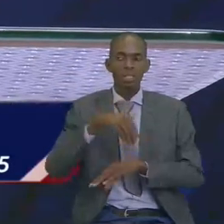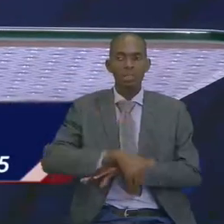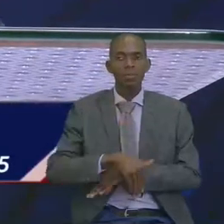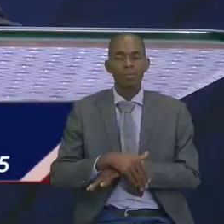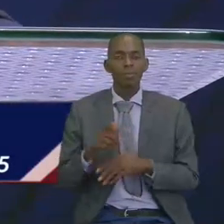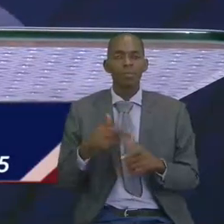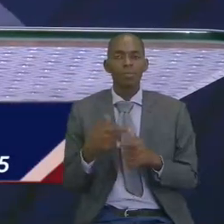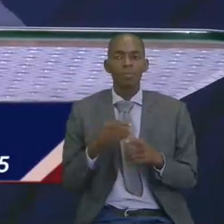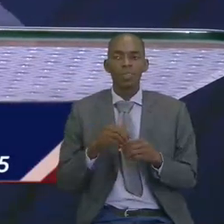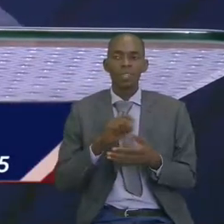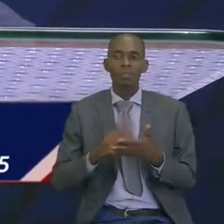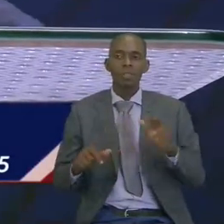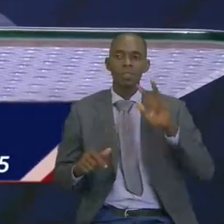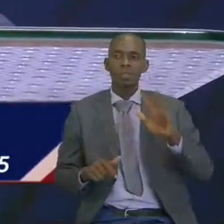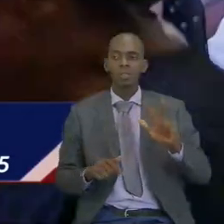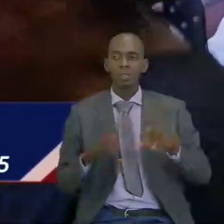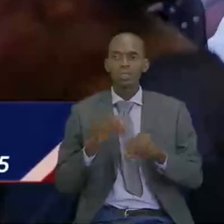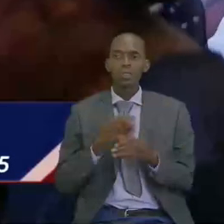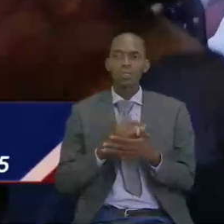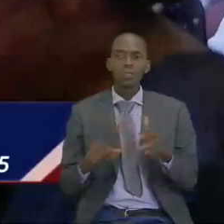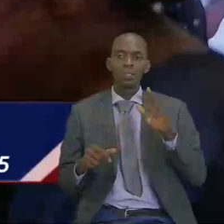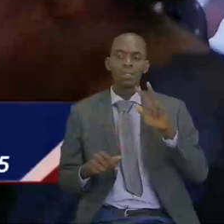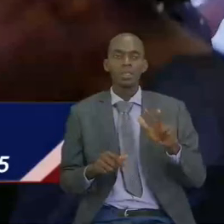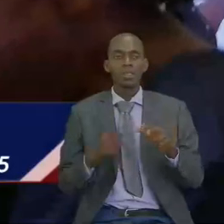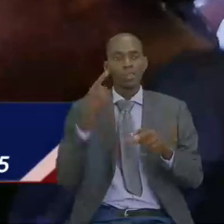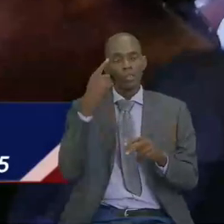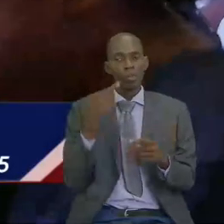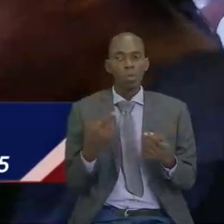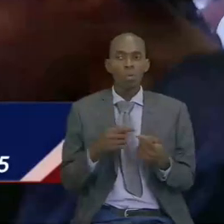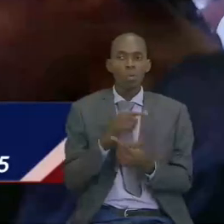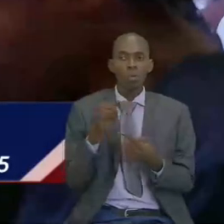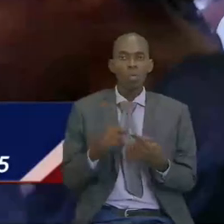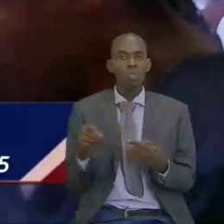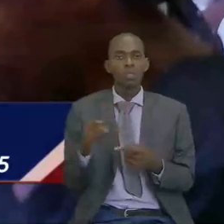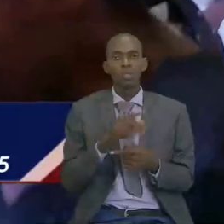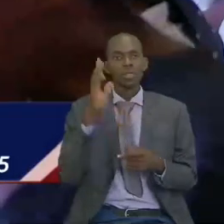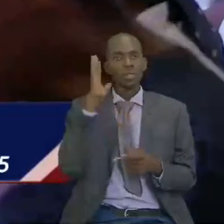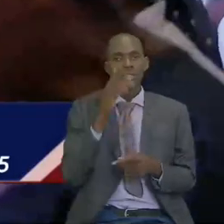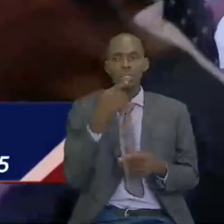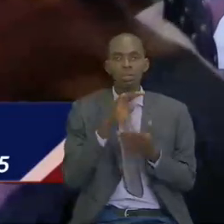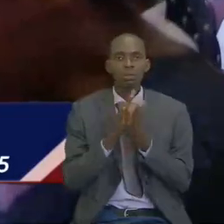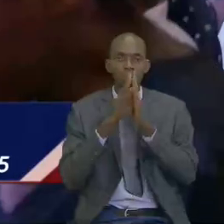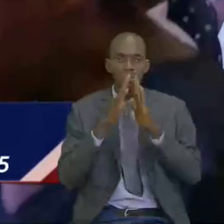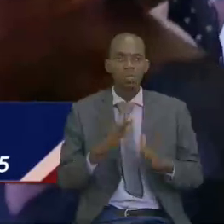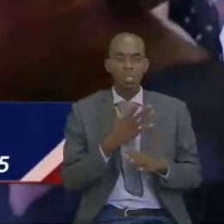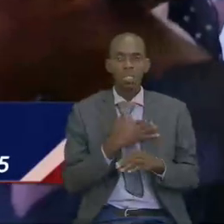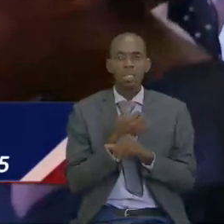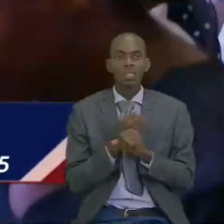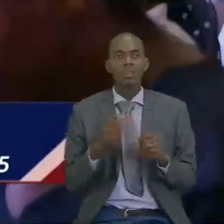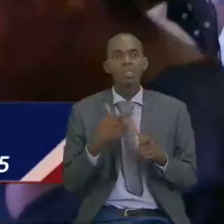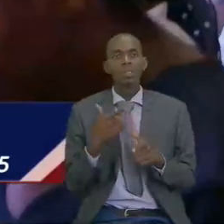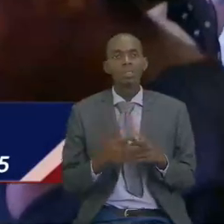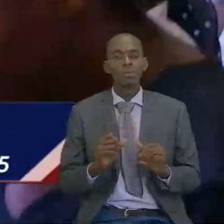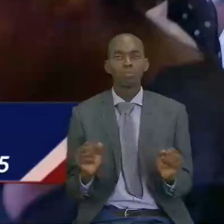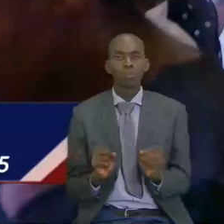verset 3 nous dit, quand les hommes diront paix et sûreté, alors